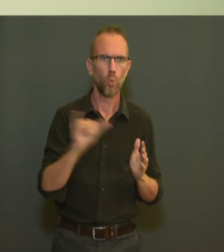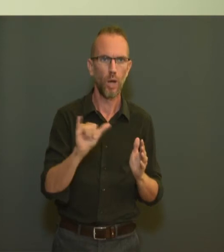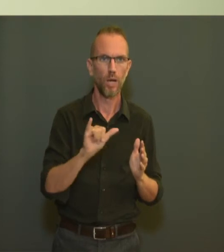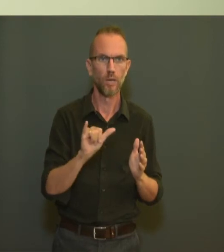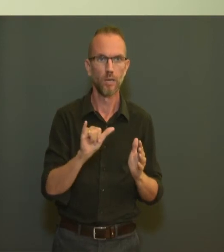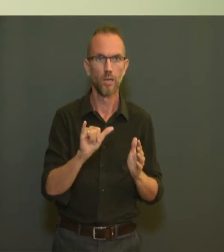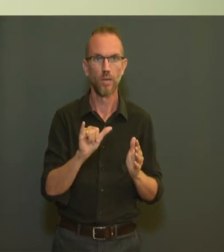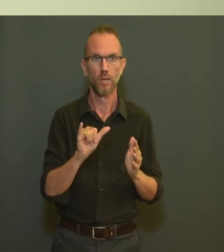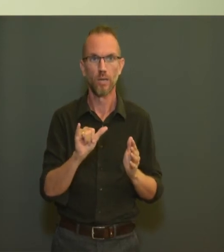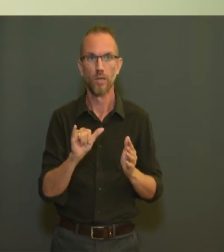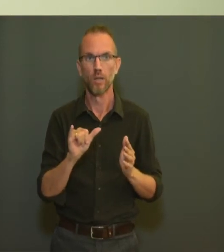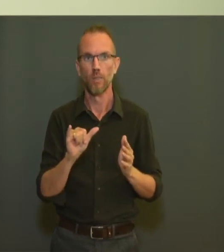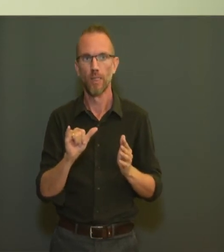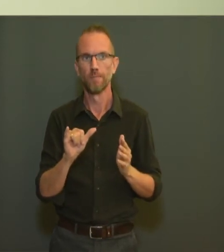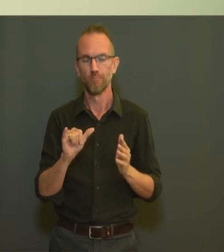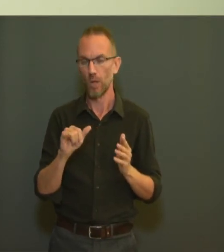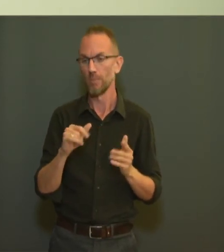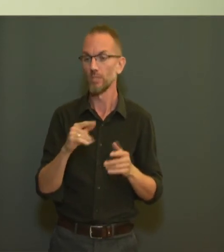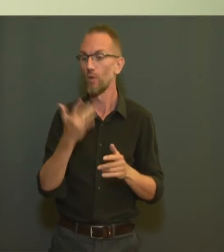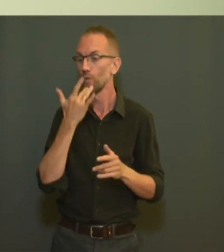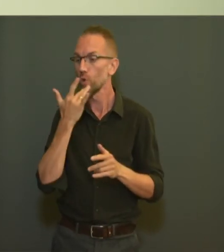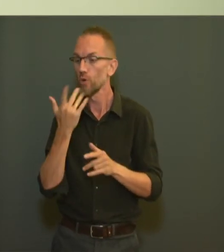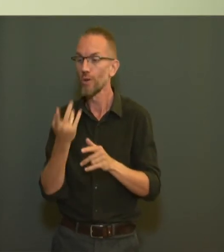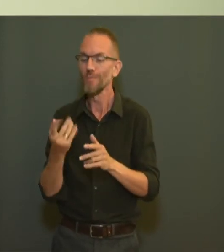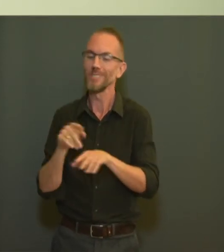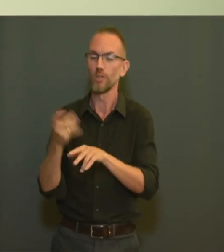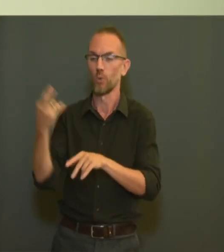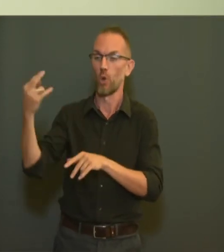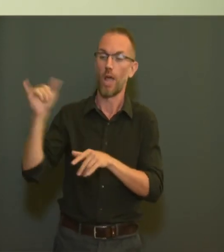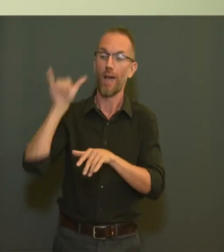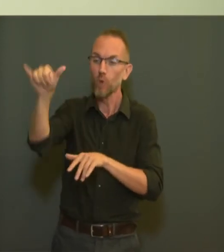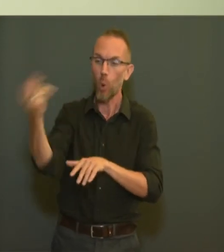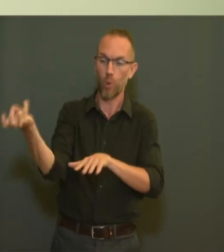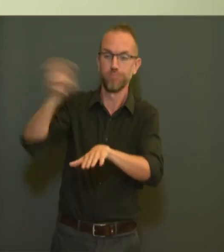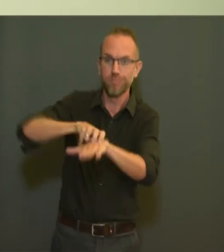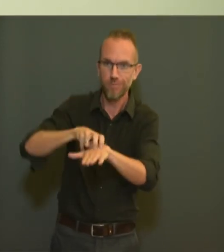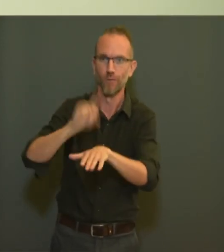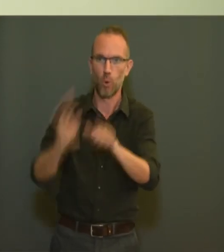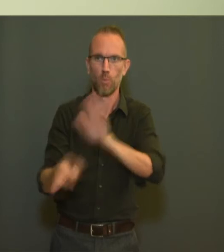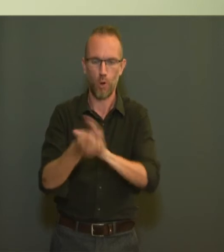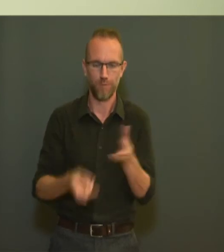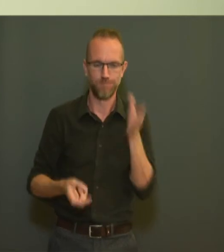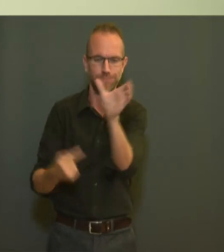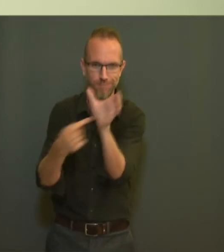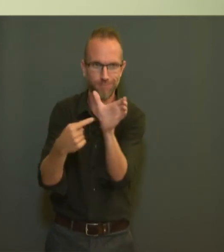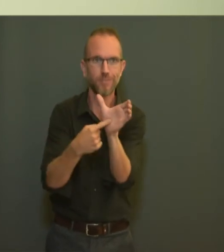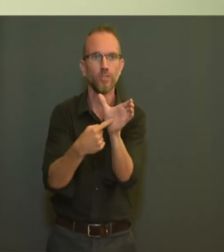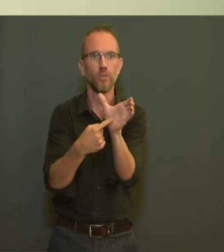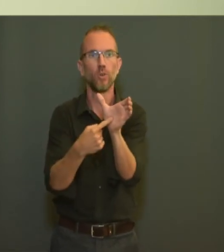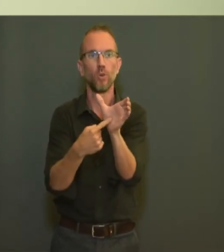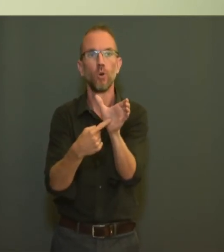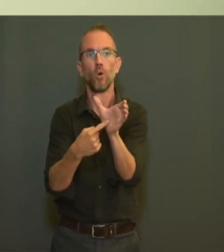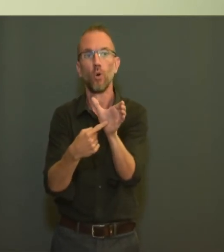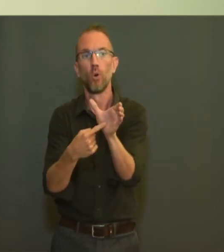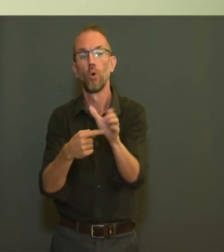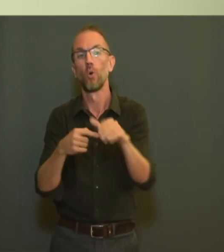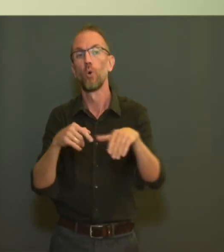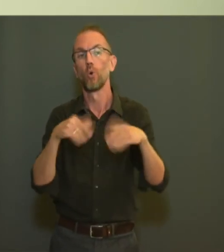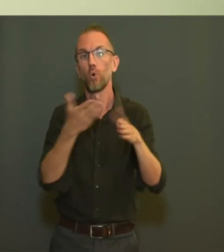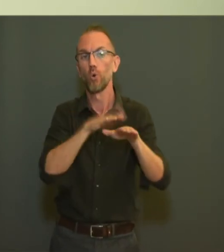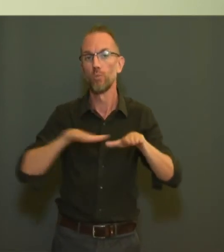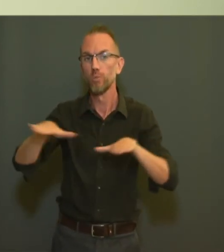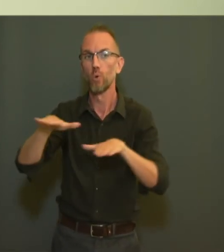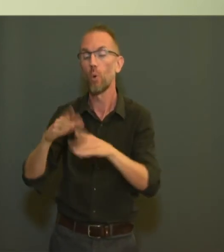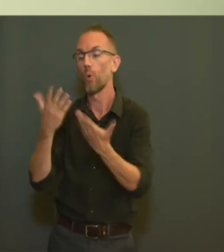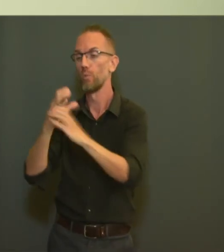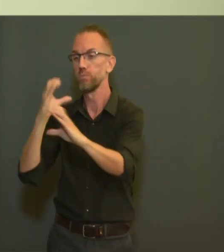avez besoin de montrer ce code QR à l'embarquement. Si vous êtes dans un autre moyen de transport, les bus par